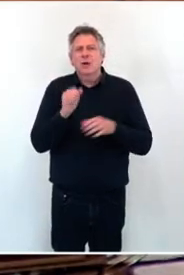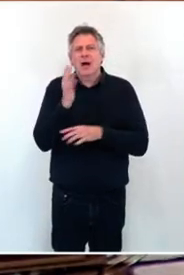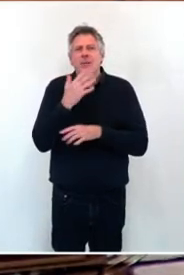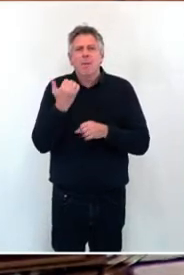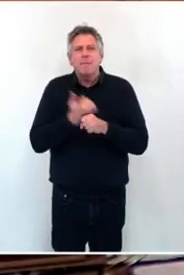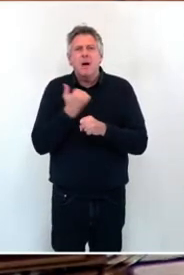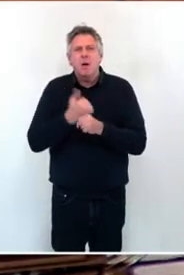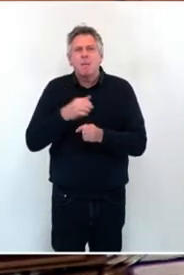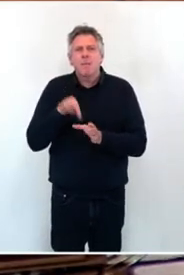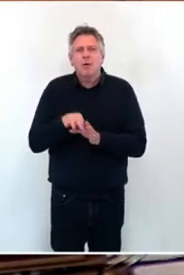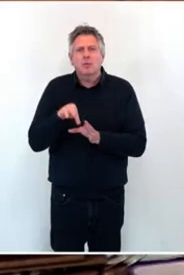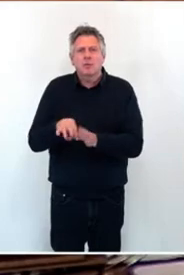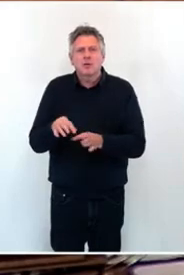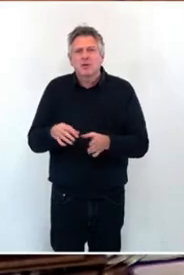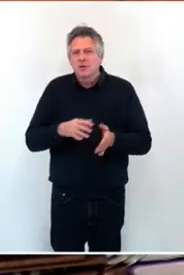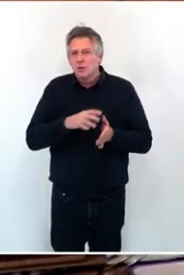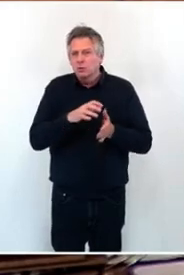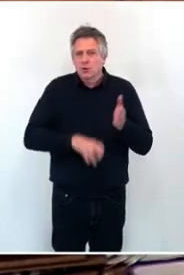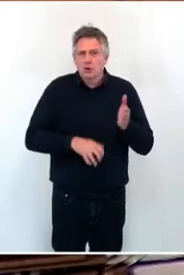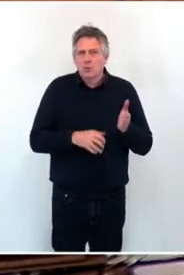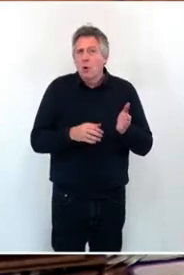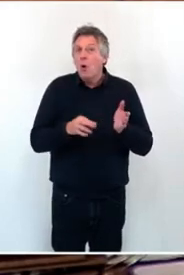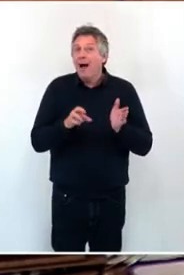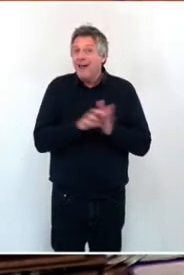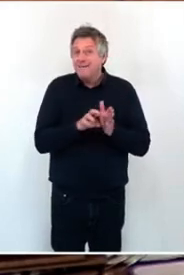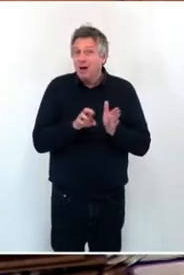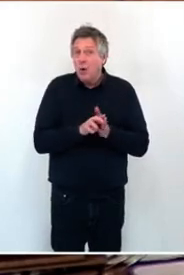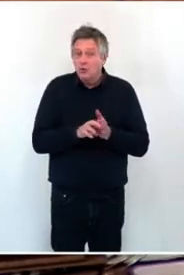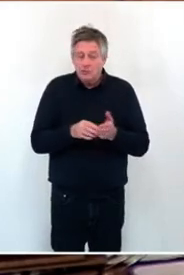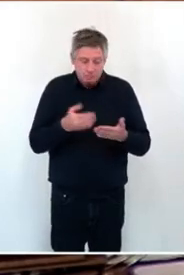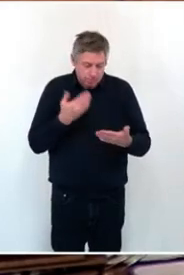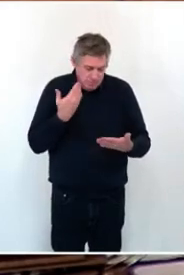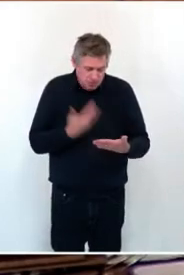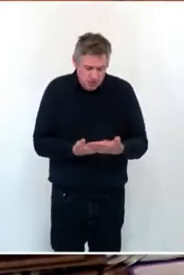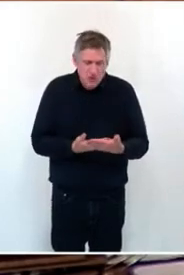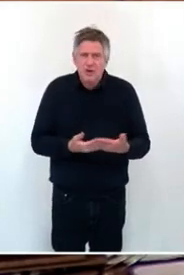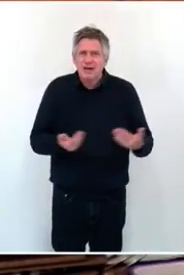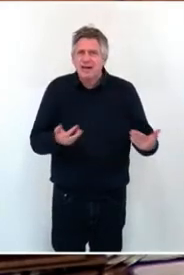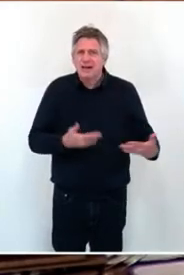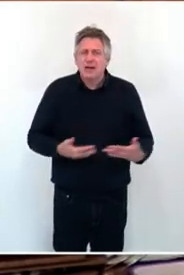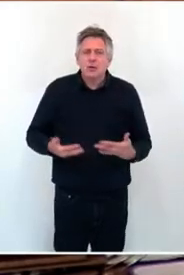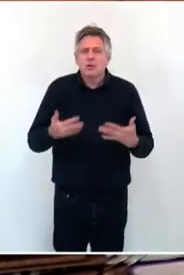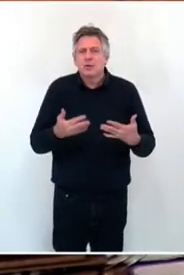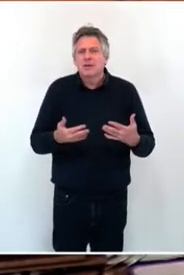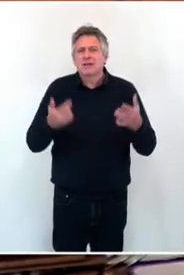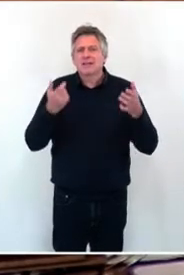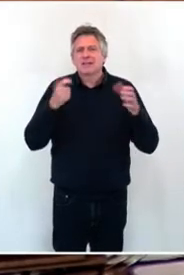an. Les documents de référence qui sont fournis nous conduisent à un calcul de